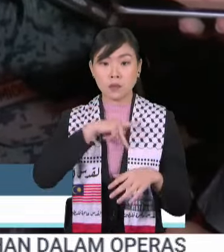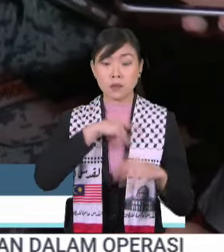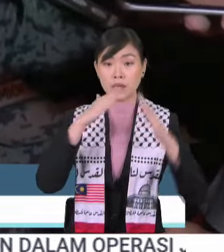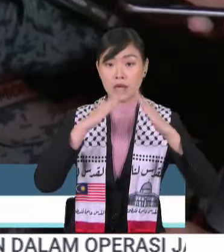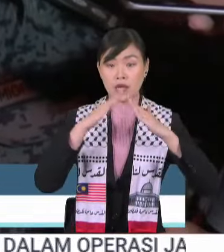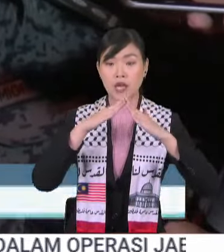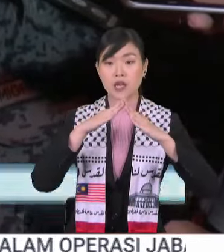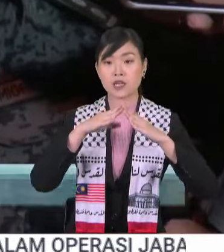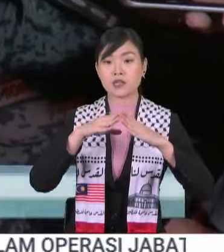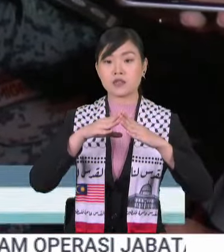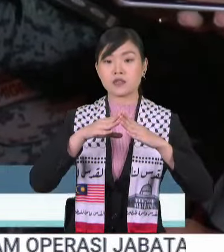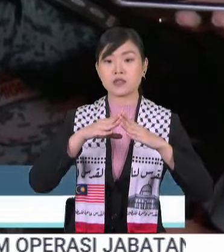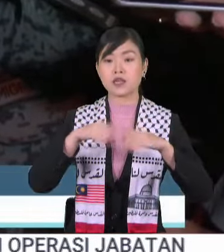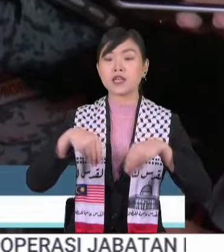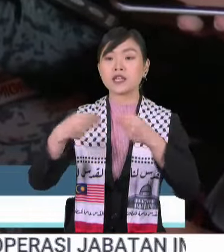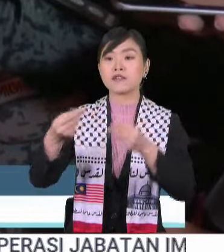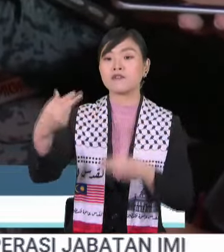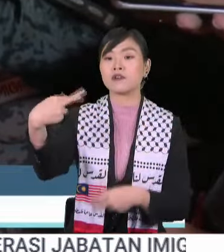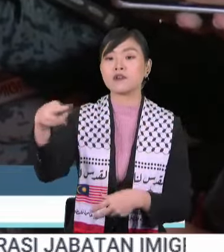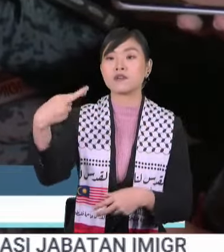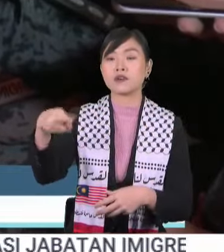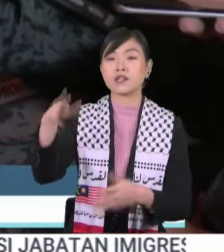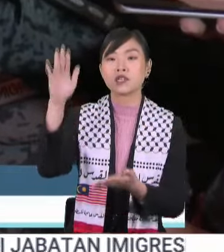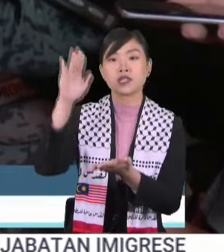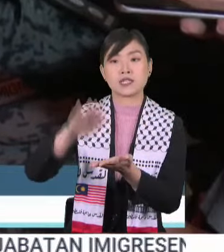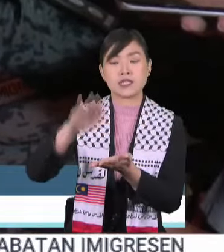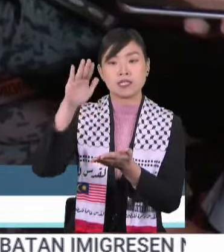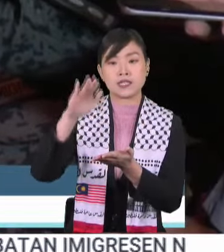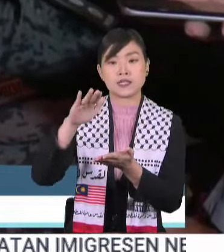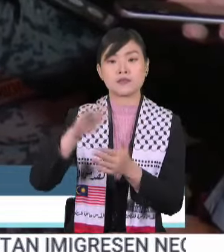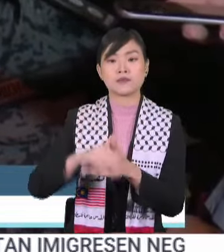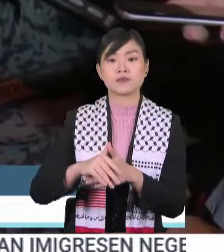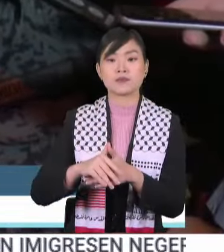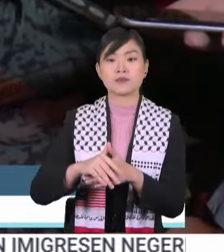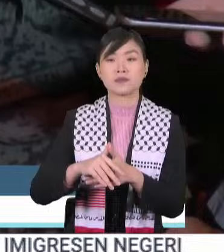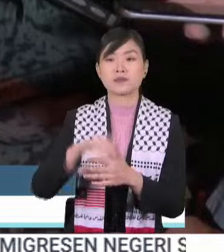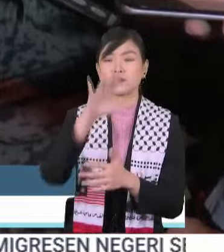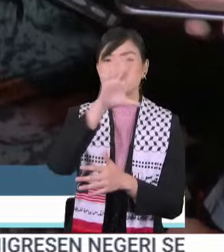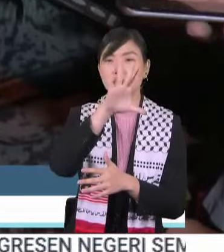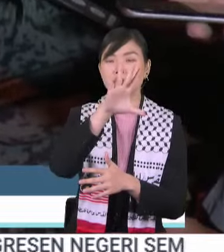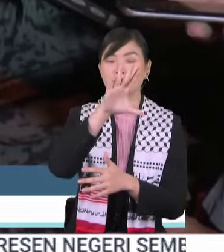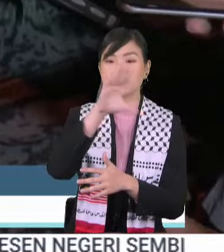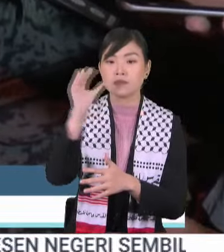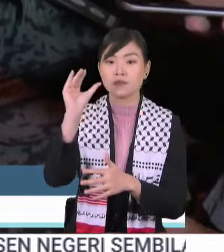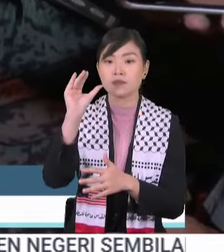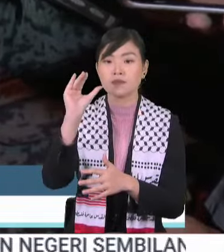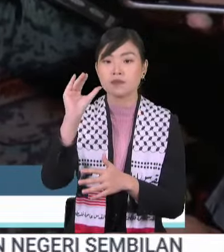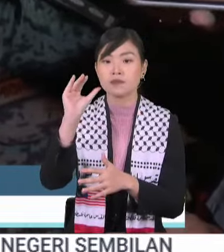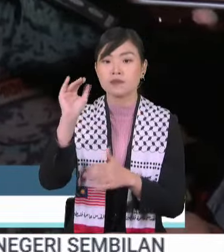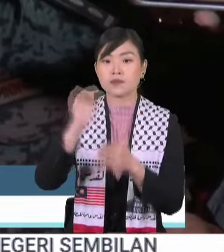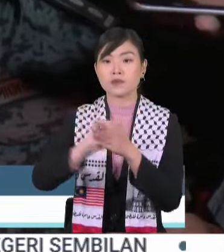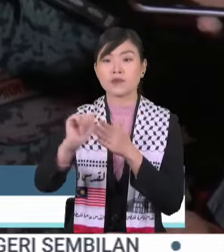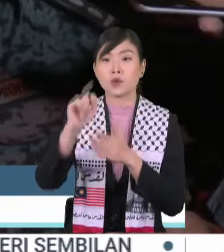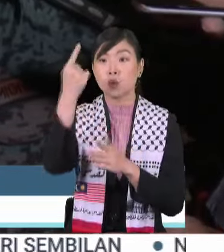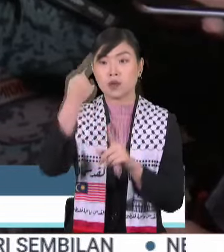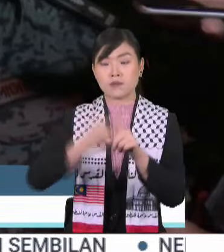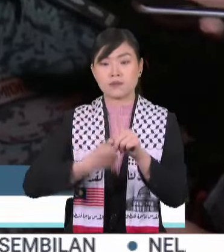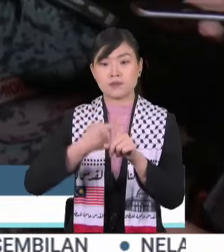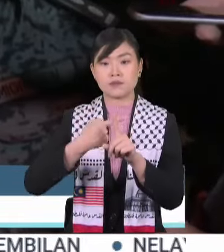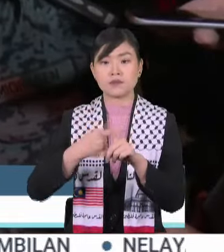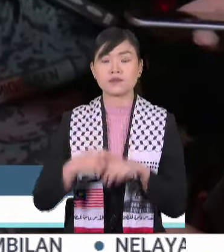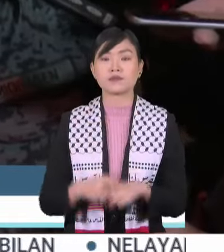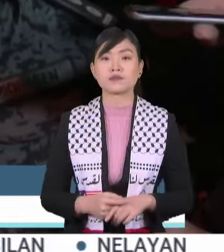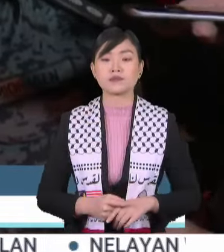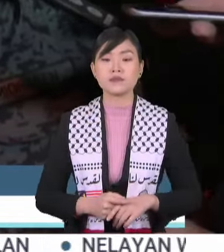asing ini dengan kadar lebih kurang 500 Sorry 600 hingga 8001 rumah sebulan